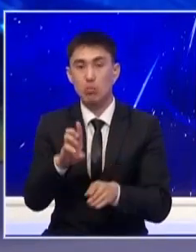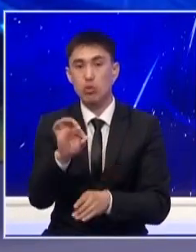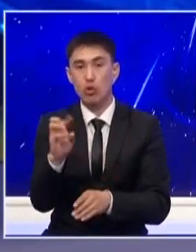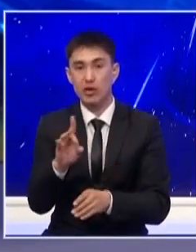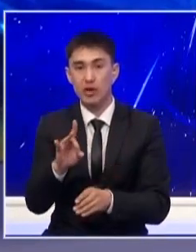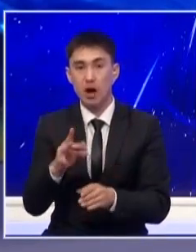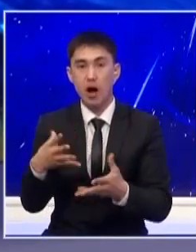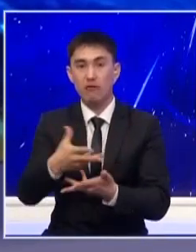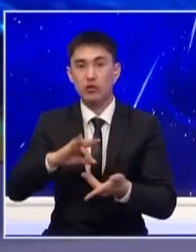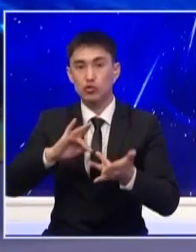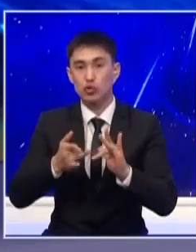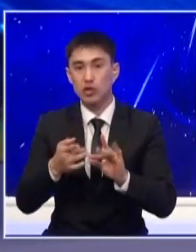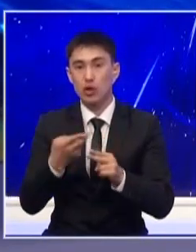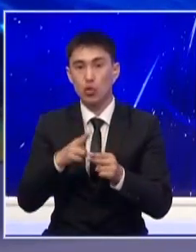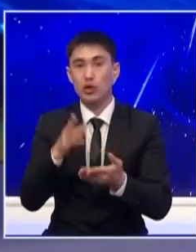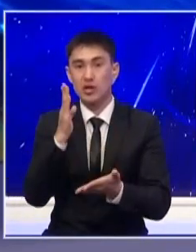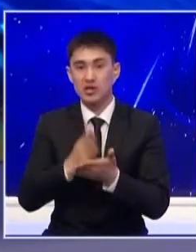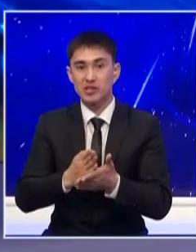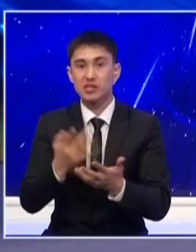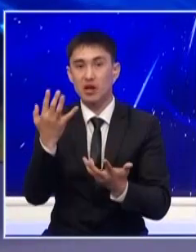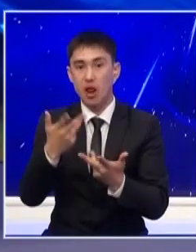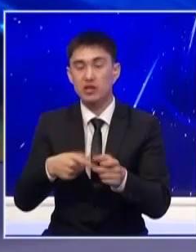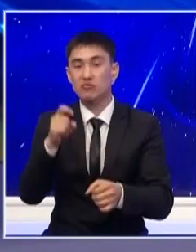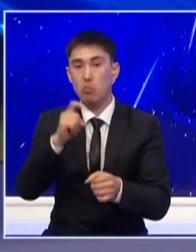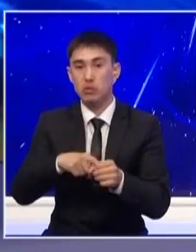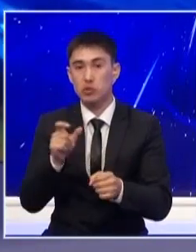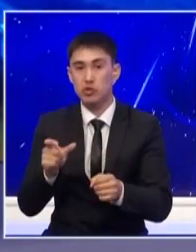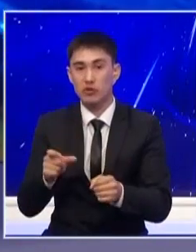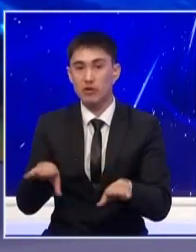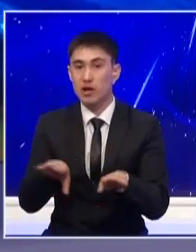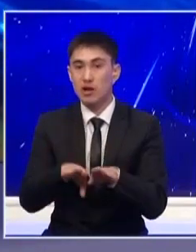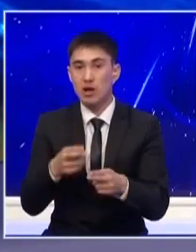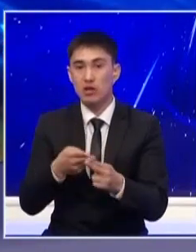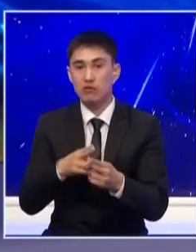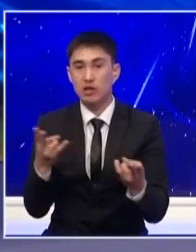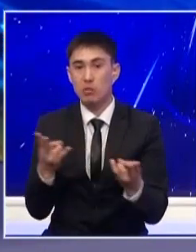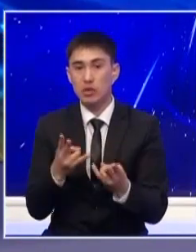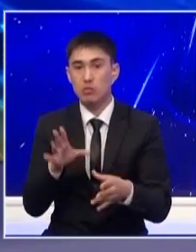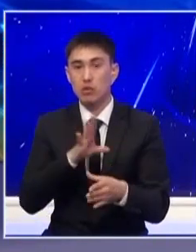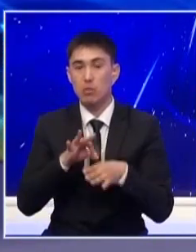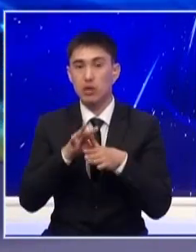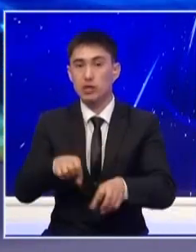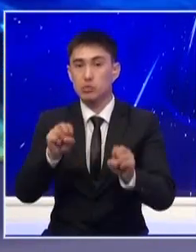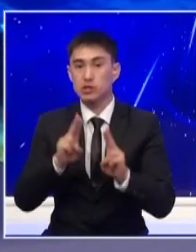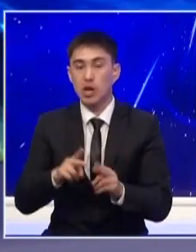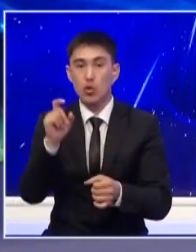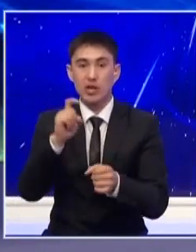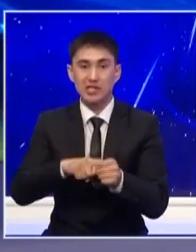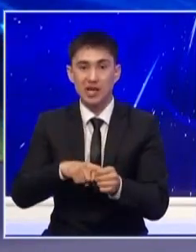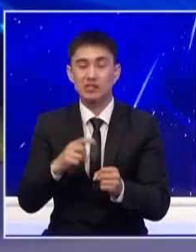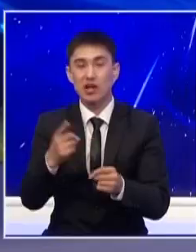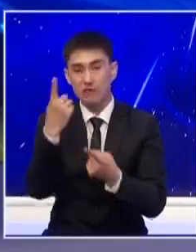также блогеры, охват в соцсетях которых определенное количество подписчиков. Для этого необходимо было пройти